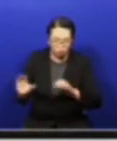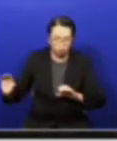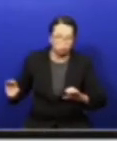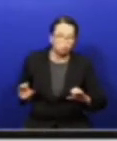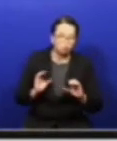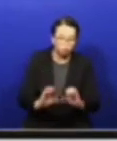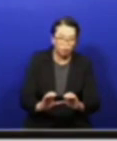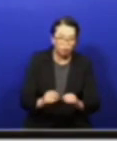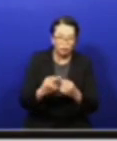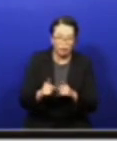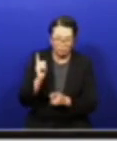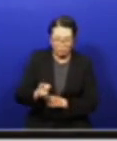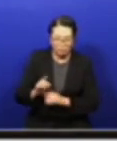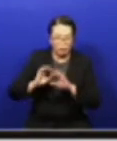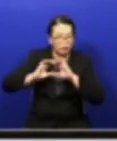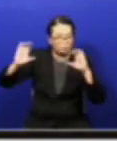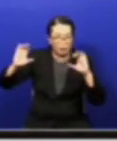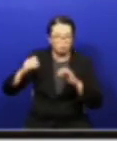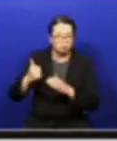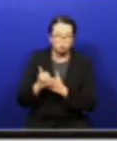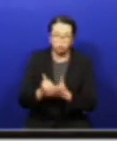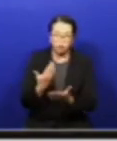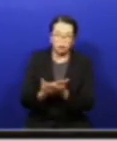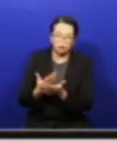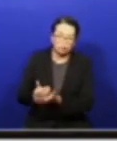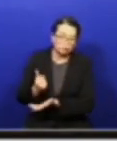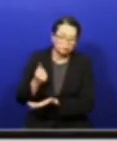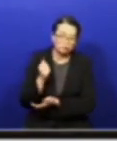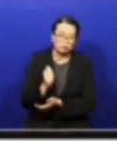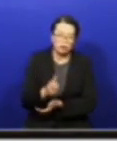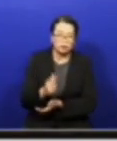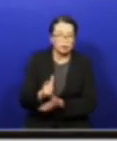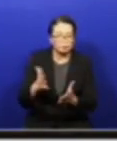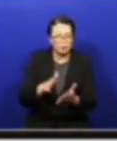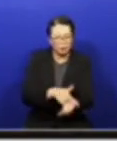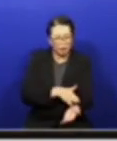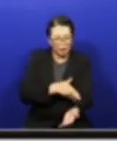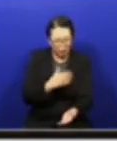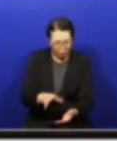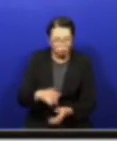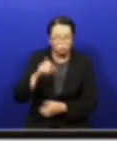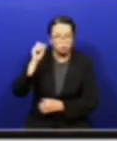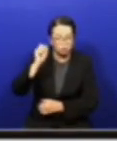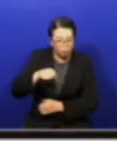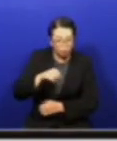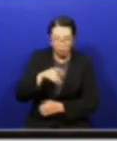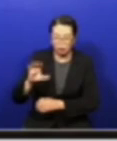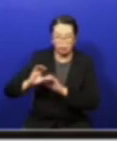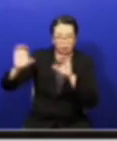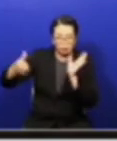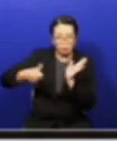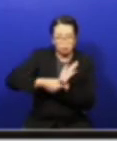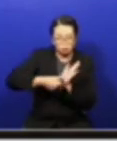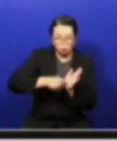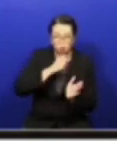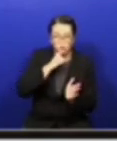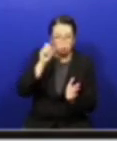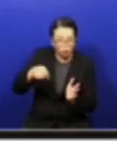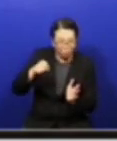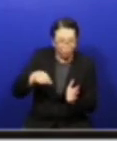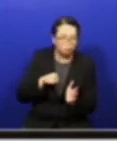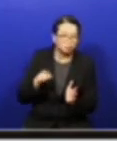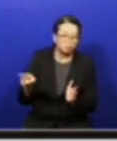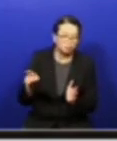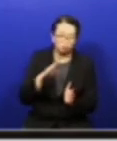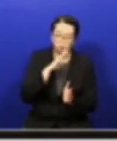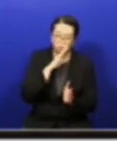บประมาณก็จะเข้าแล้วนี่สัปดาห์หน้าจะตามทวงให้ถ้าเหตุนี้เป็นเหตุบกพร่องก็รัฐบาลทำตัวไม่ดีเ